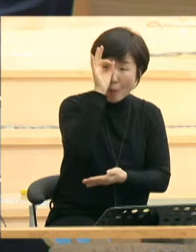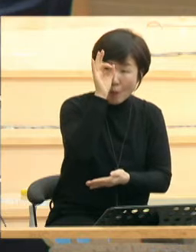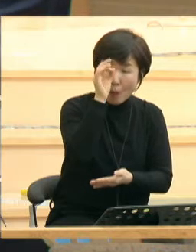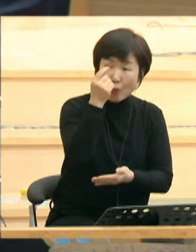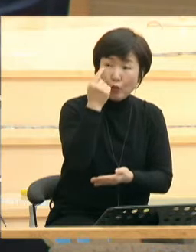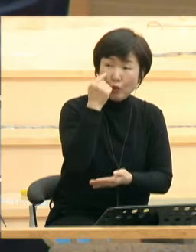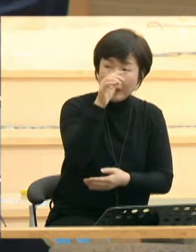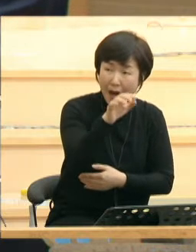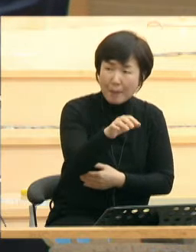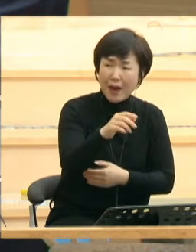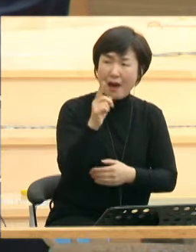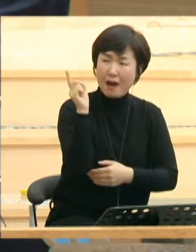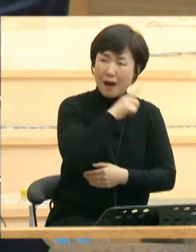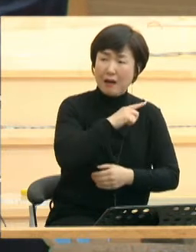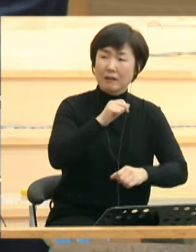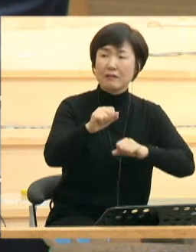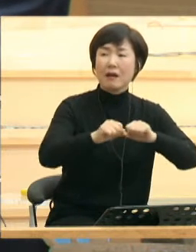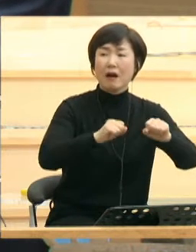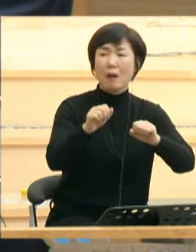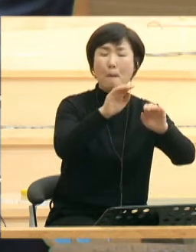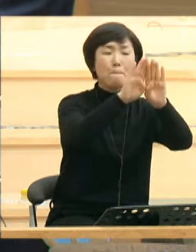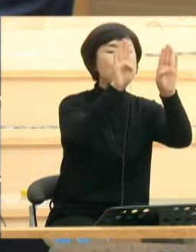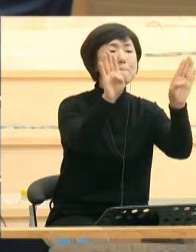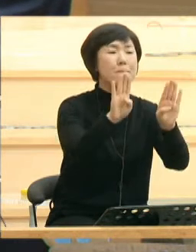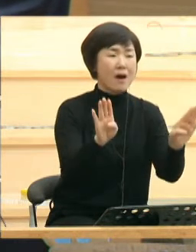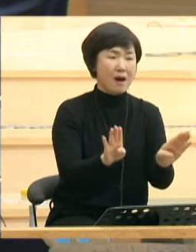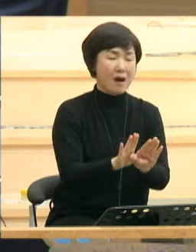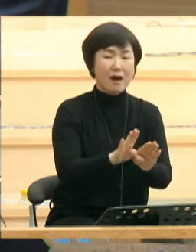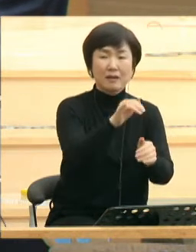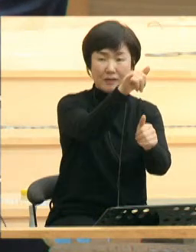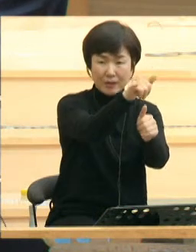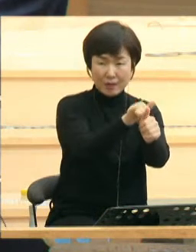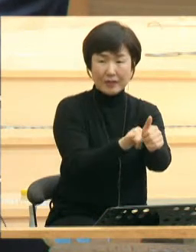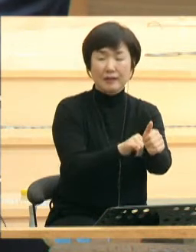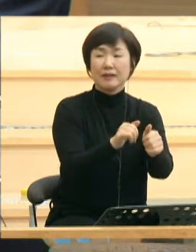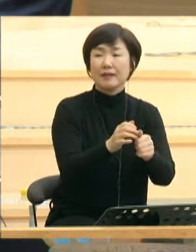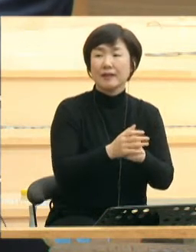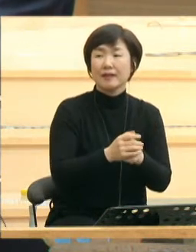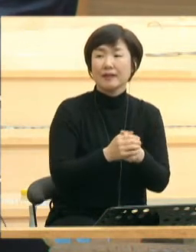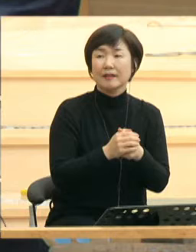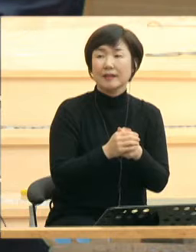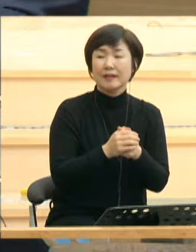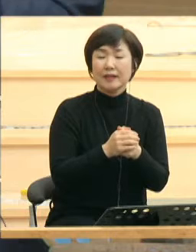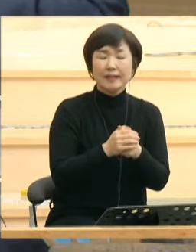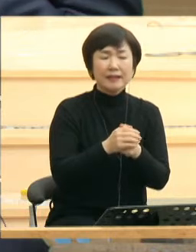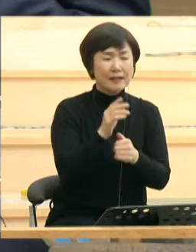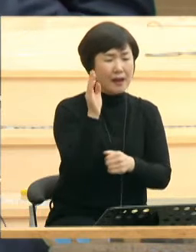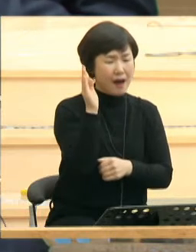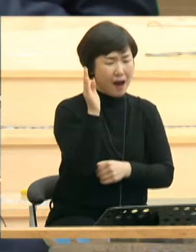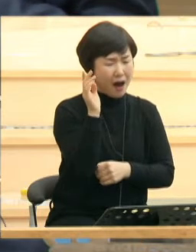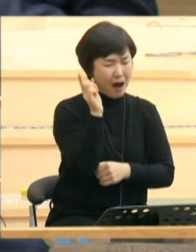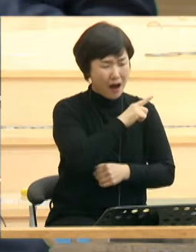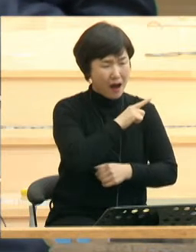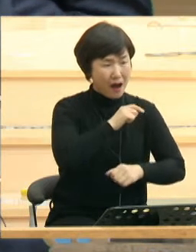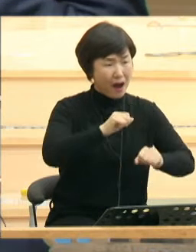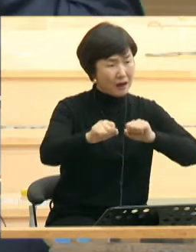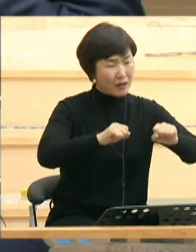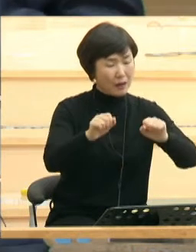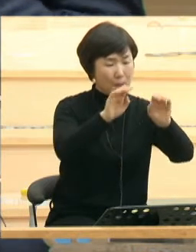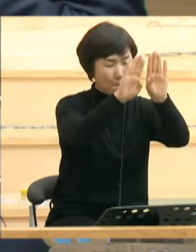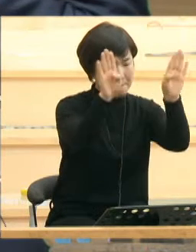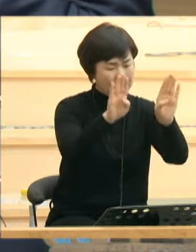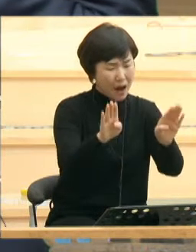행하여 활 드리며 예 악을 행하여 바알을 섬겨 따 이것도 마음이 아프고 그렇습니다 말은